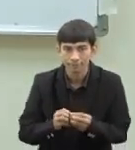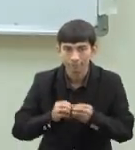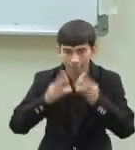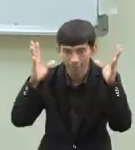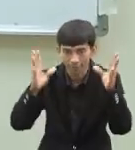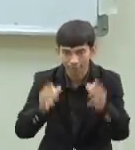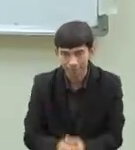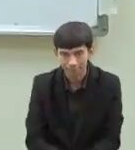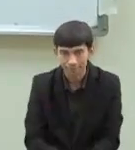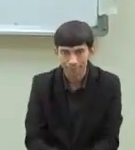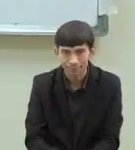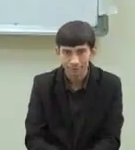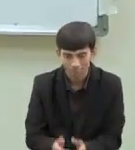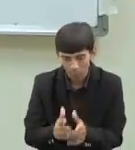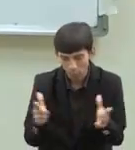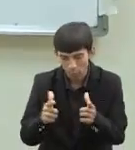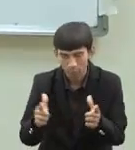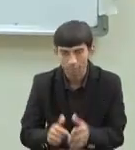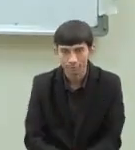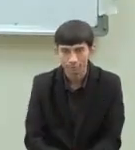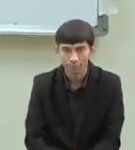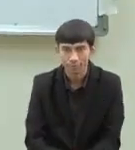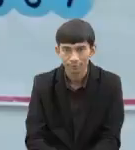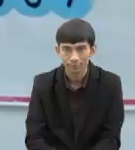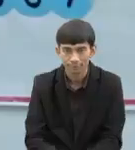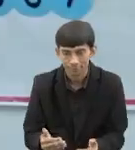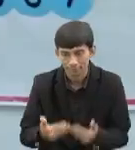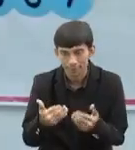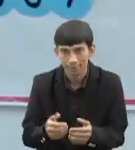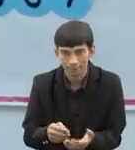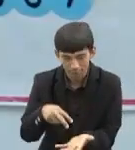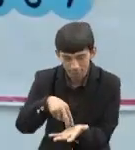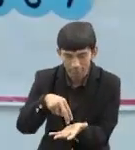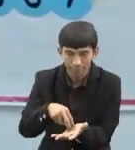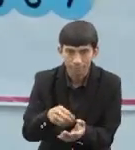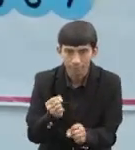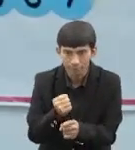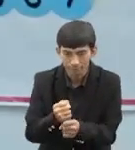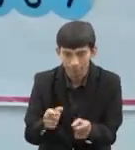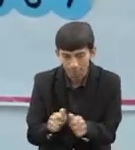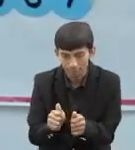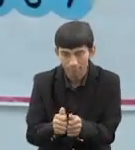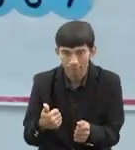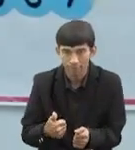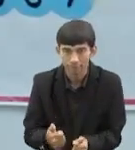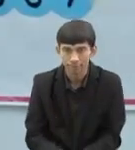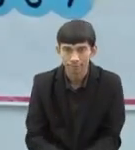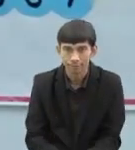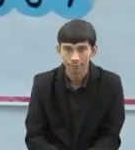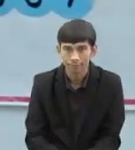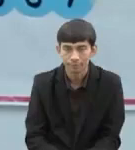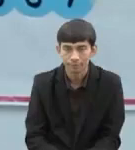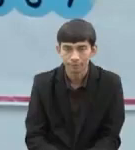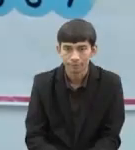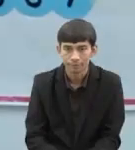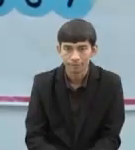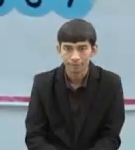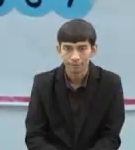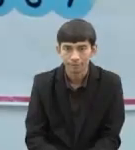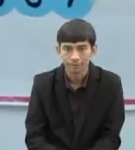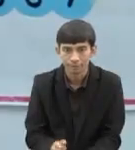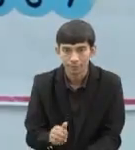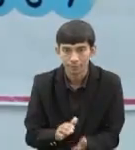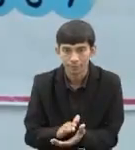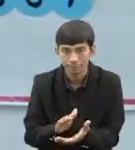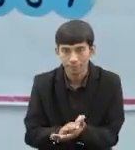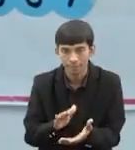môi bí bầy bừng thông dừng kê ná mày đã con ta ngợp cho làng hay thơ cho mày nè khổ ta nè